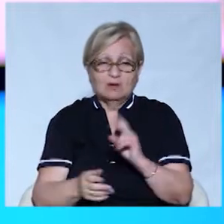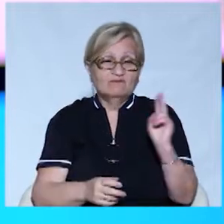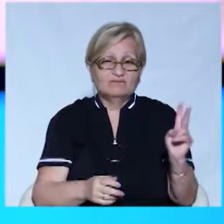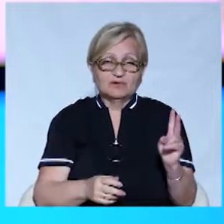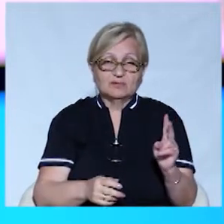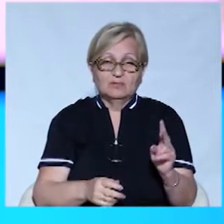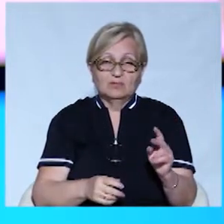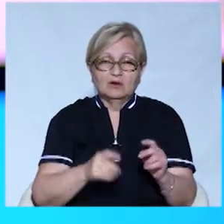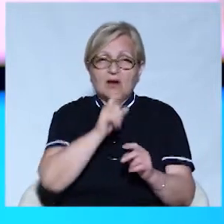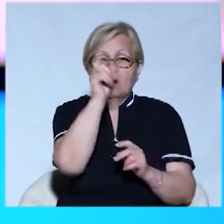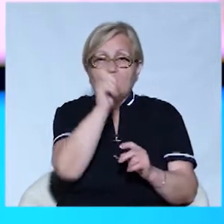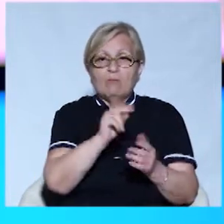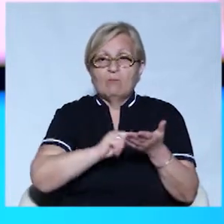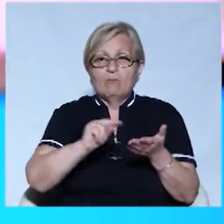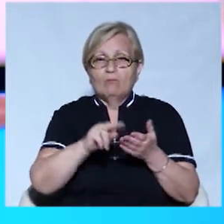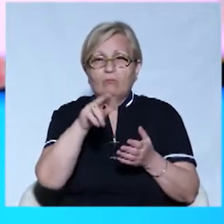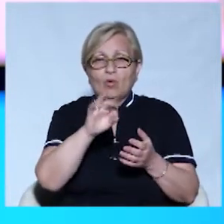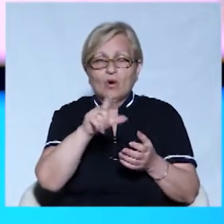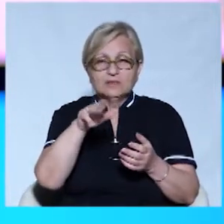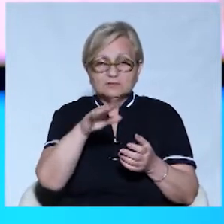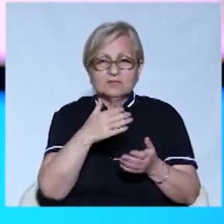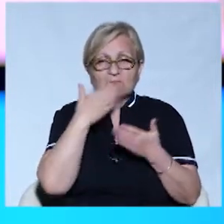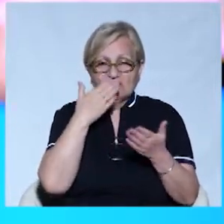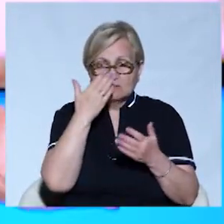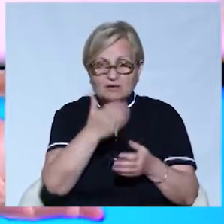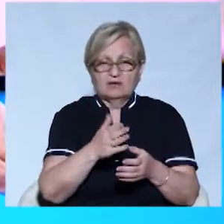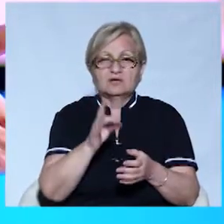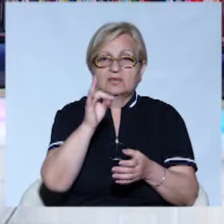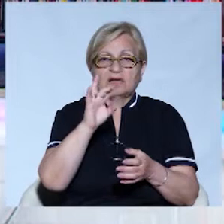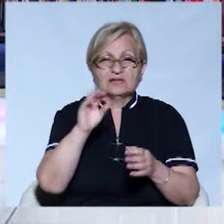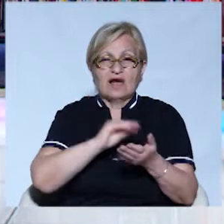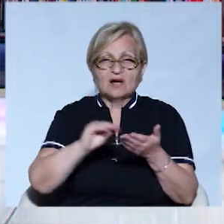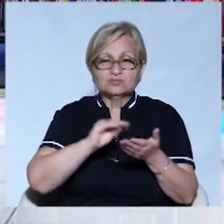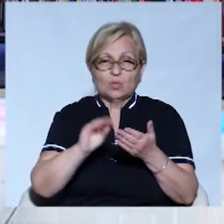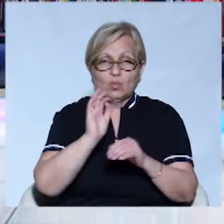ვინ, პოეტი, მკითხველი, რედაქტორი,